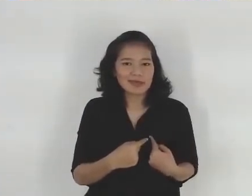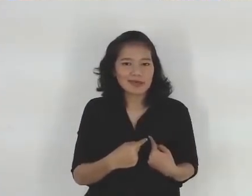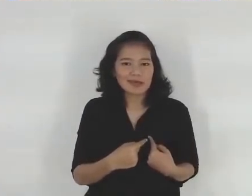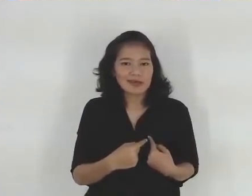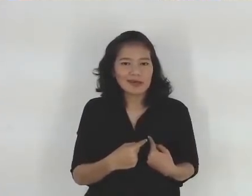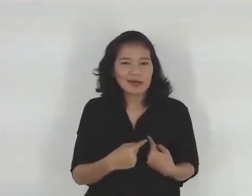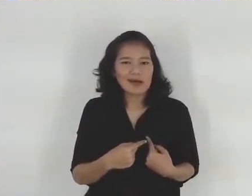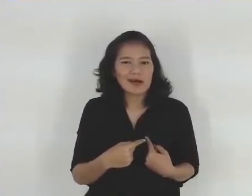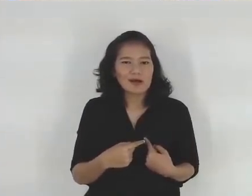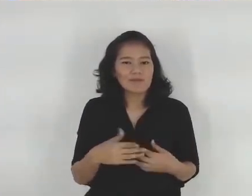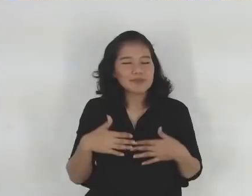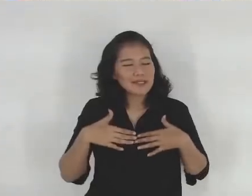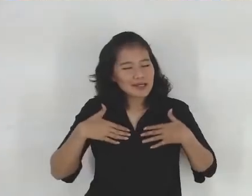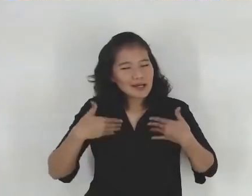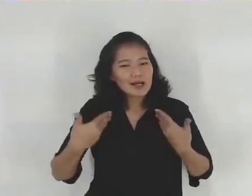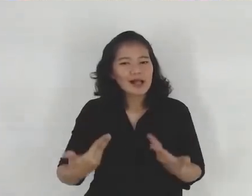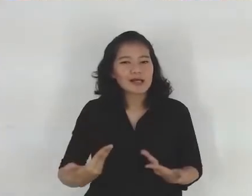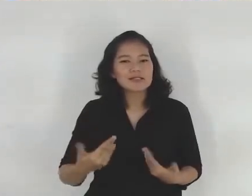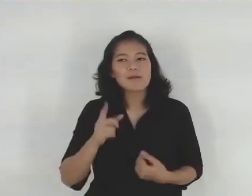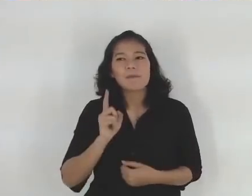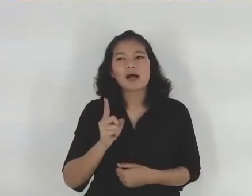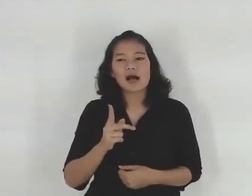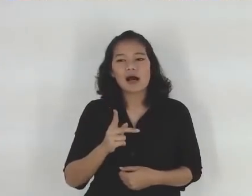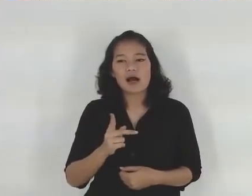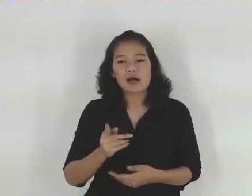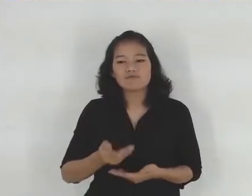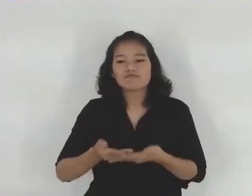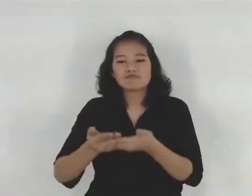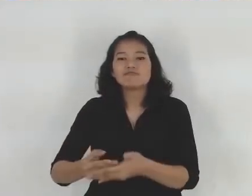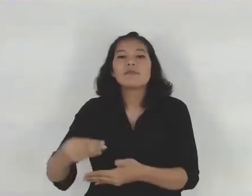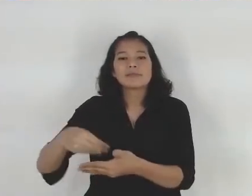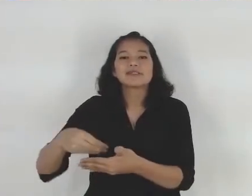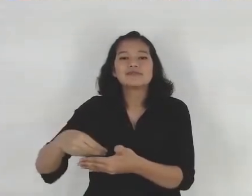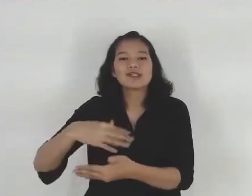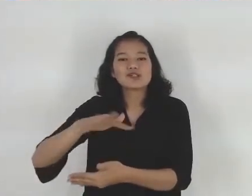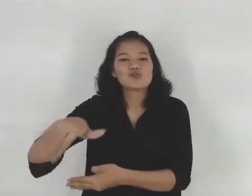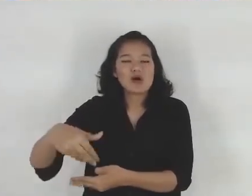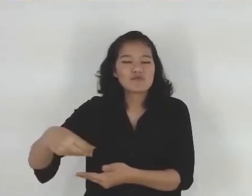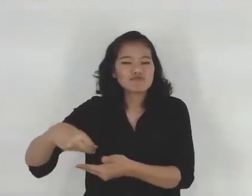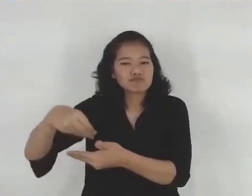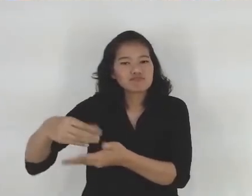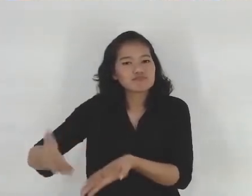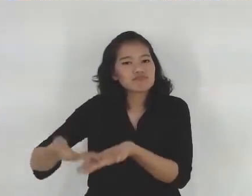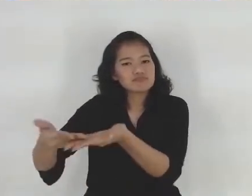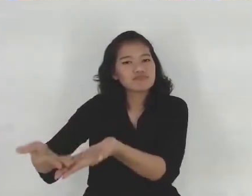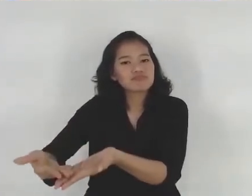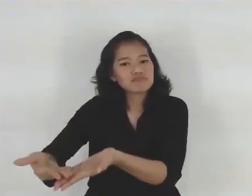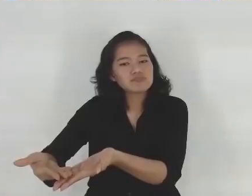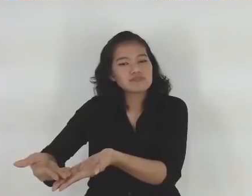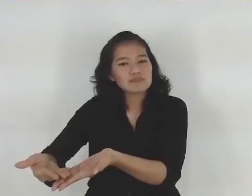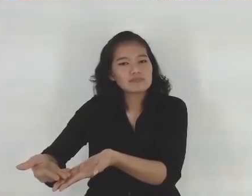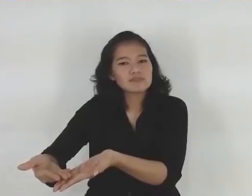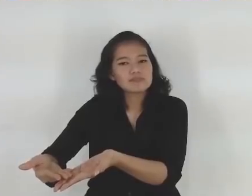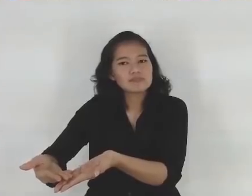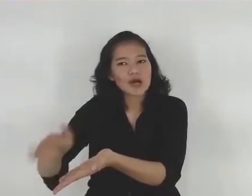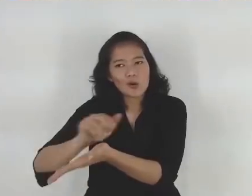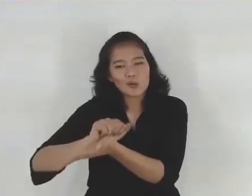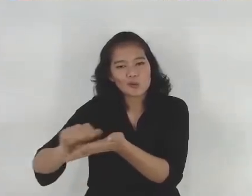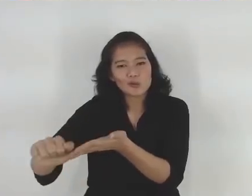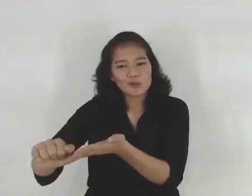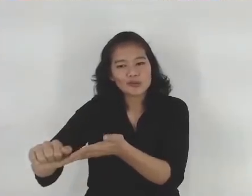keikhlasan maka aku pun mempersembahkan semuanya itu dengan suka rela dan tulus